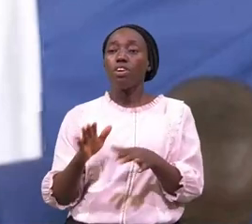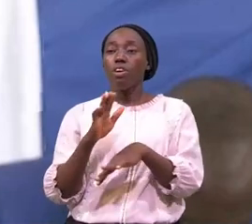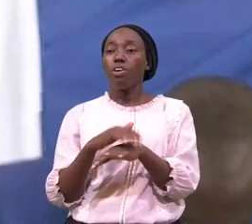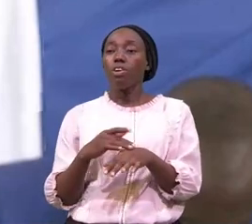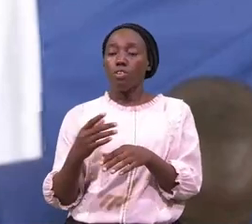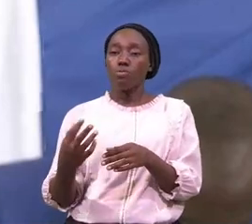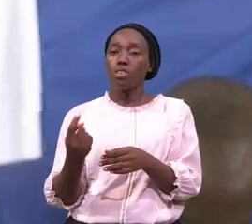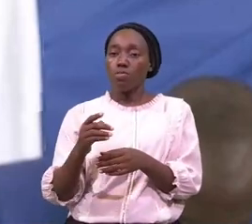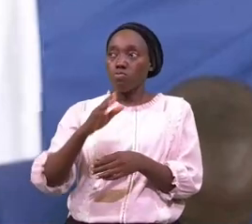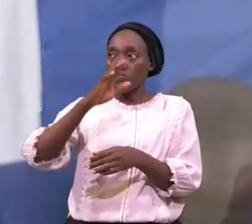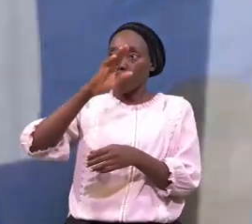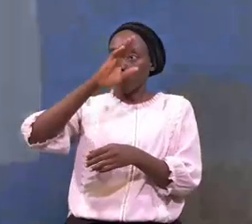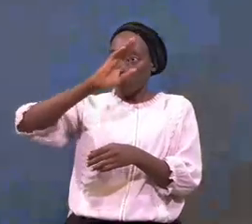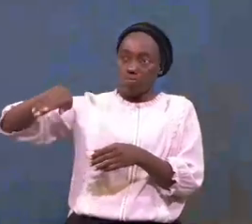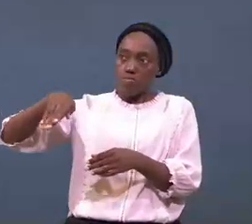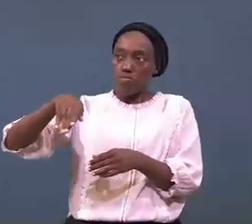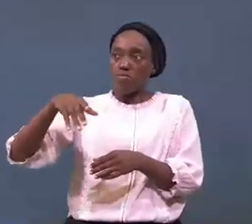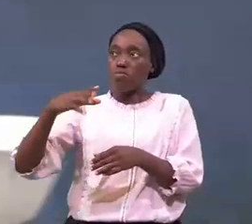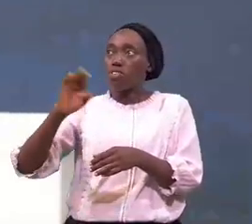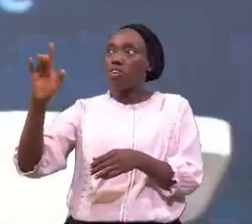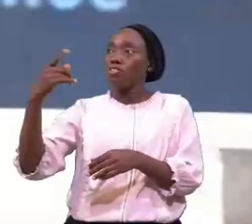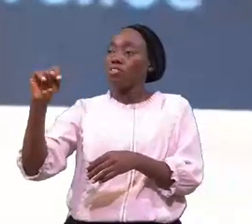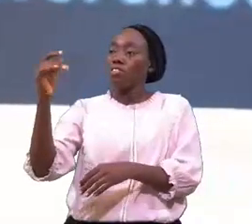Le salut coupe les branches de l'arbre.